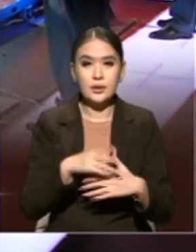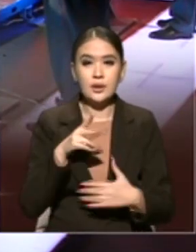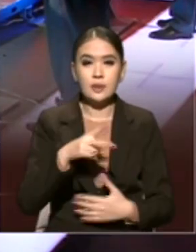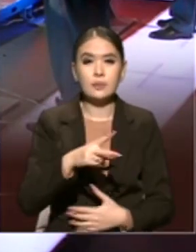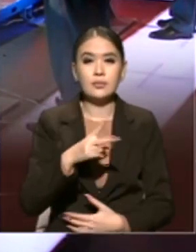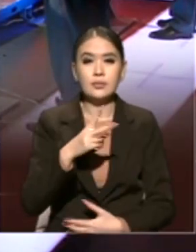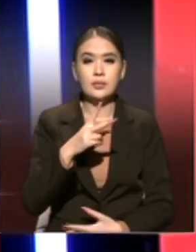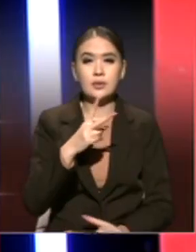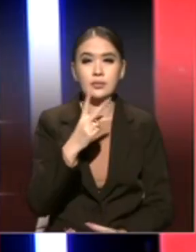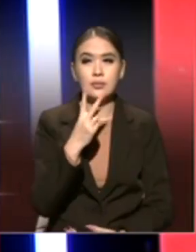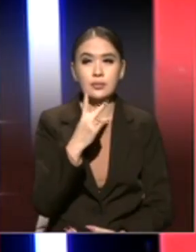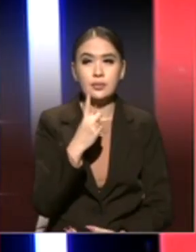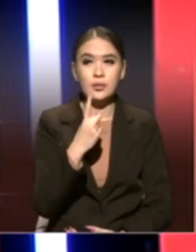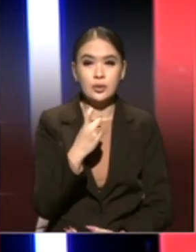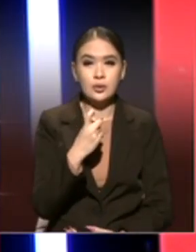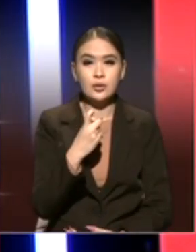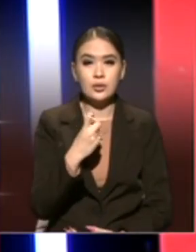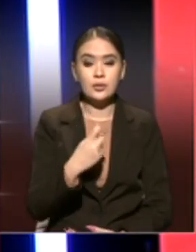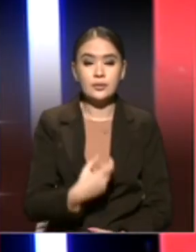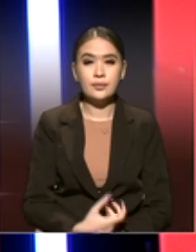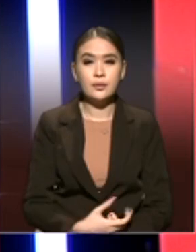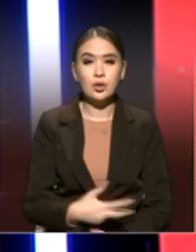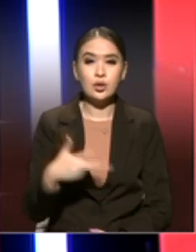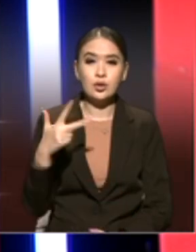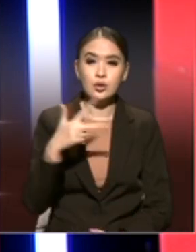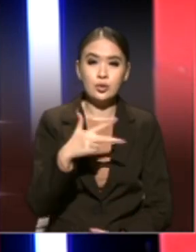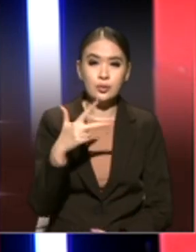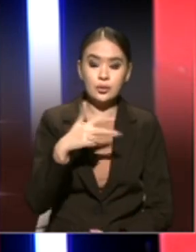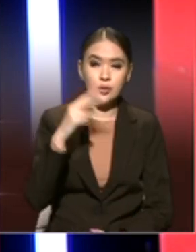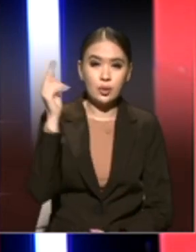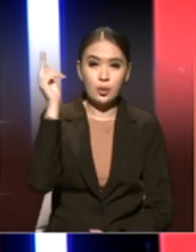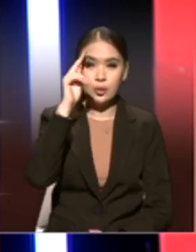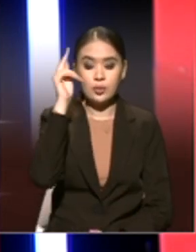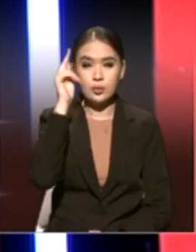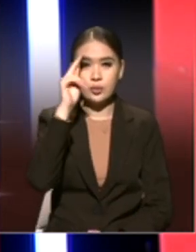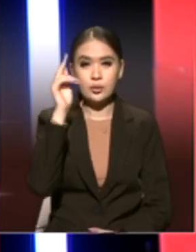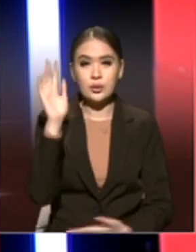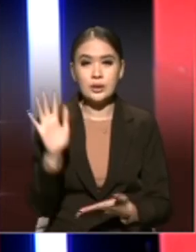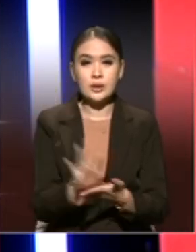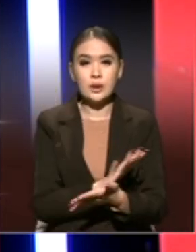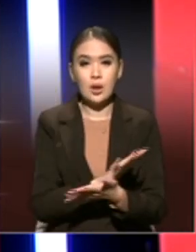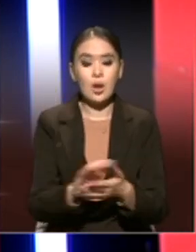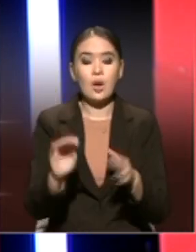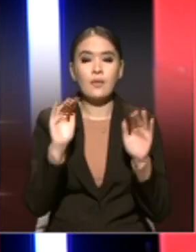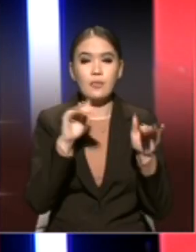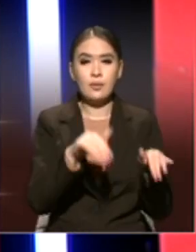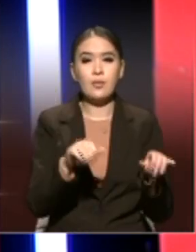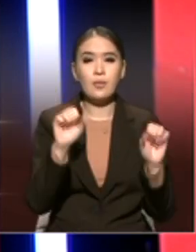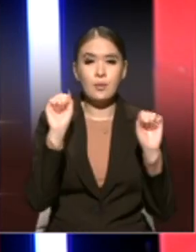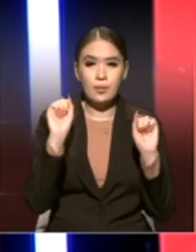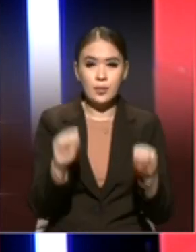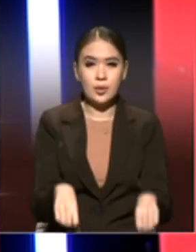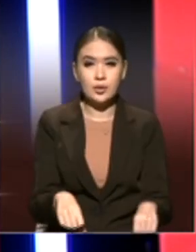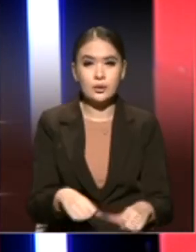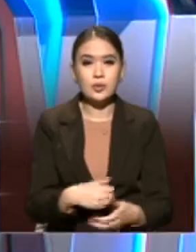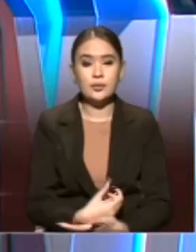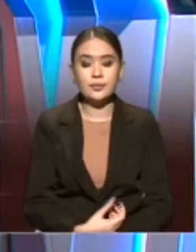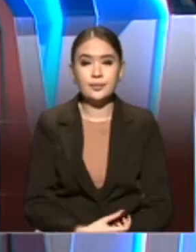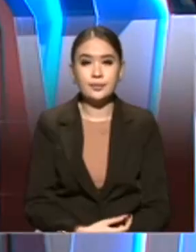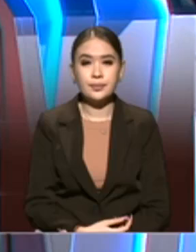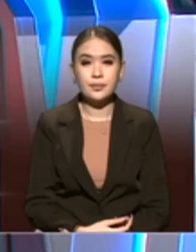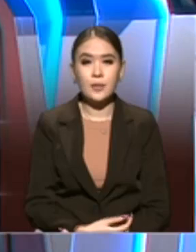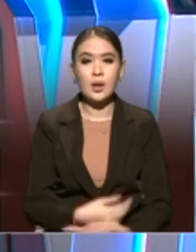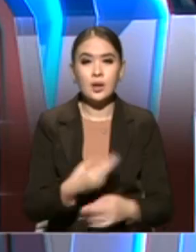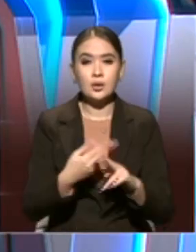2100 деп айтайық па? Сонымен 3000 азамат оқуға түсті. 3000 азаматқа тегін оқуға түсуге мүмкіндік берілді. Тегін оқуға мүмкіндік